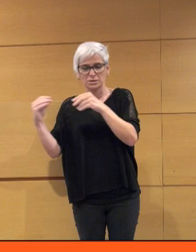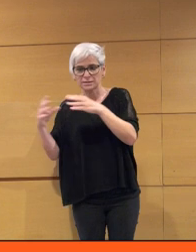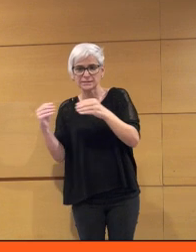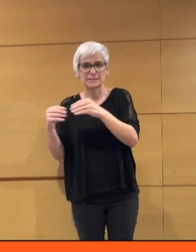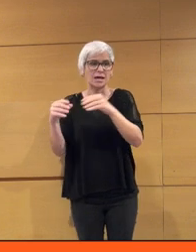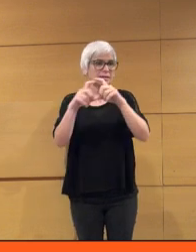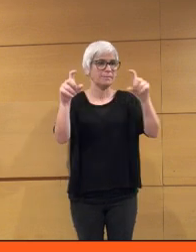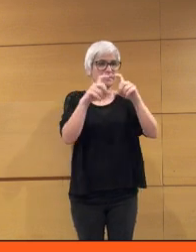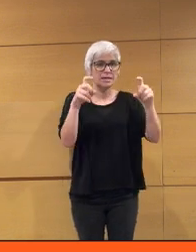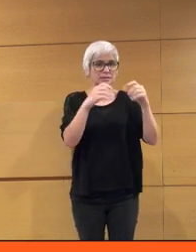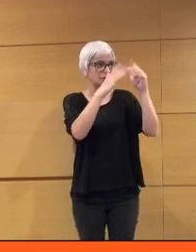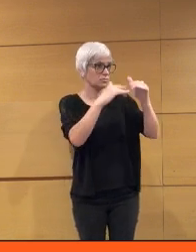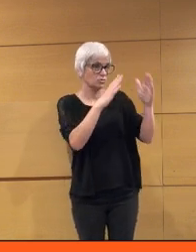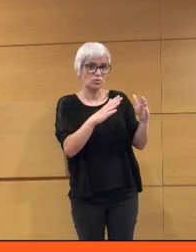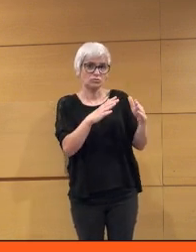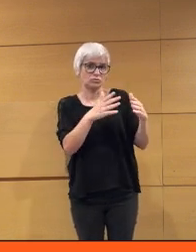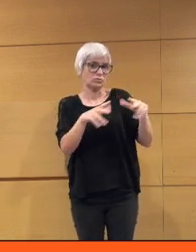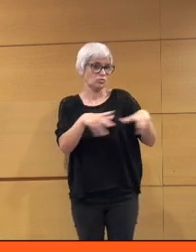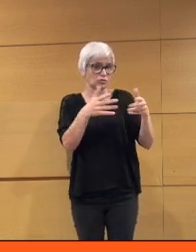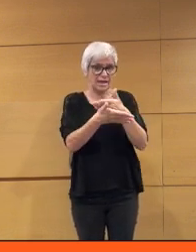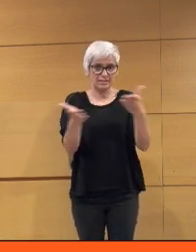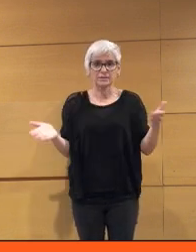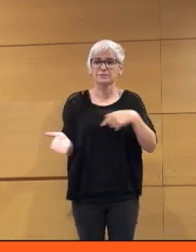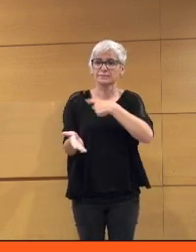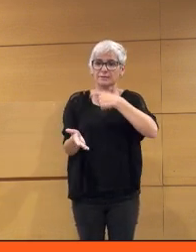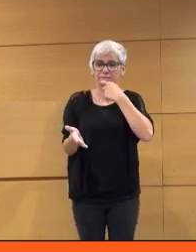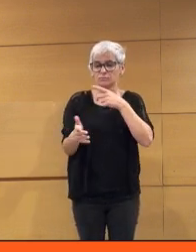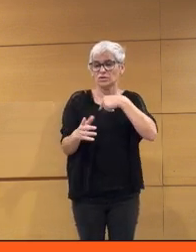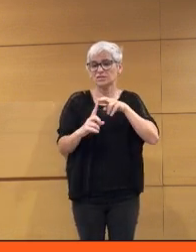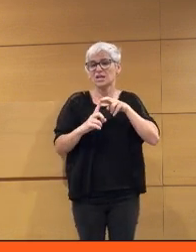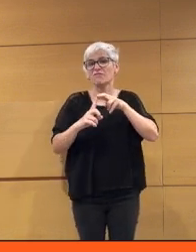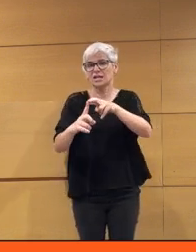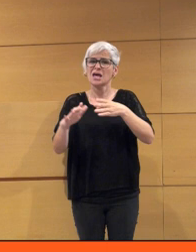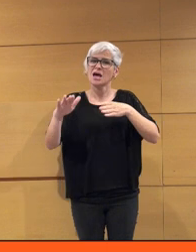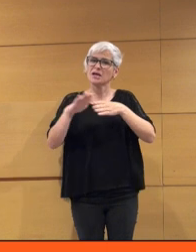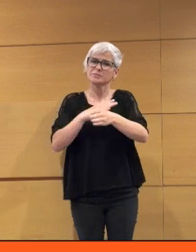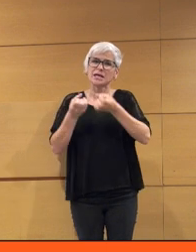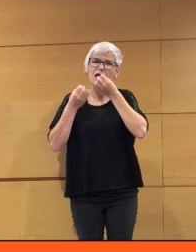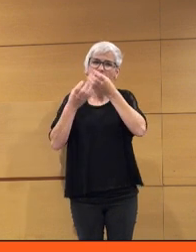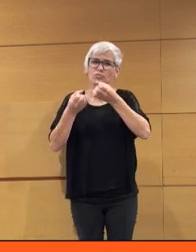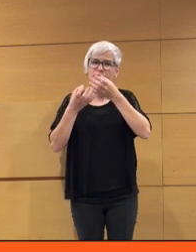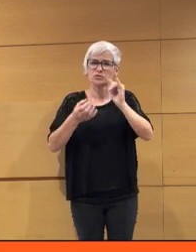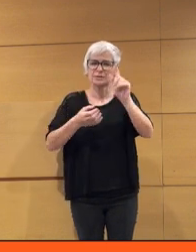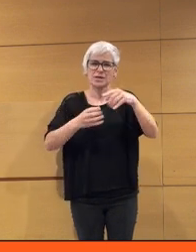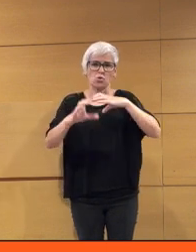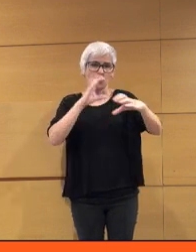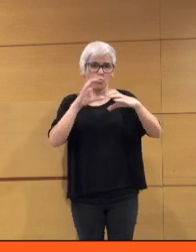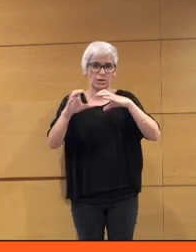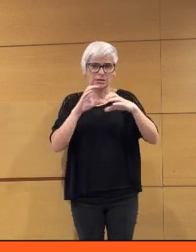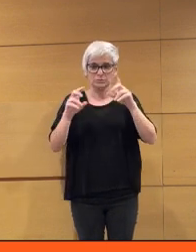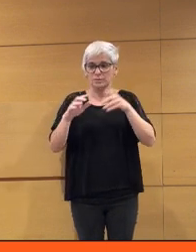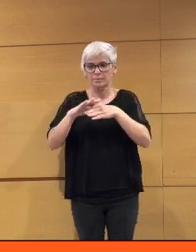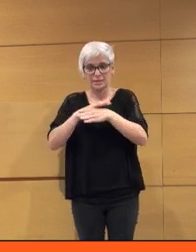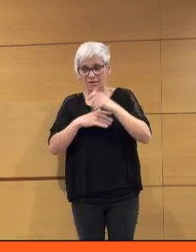les institucions. Llavors ens agradaria convertir-nos en un referent en accessibilitat a la informació i comunicació. No parlem